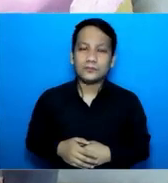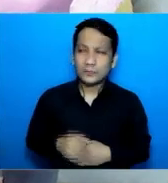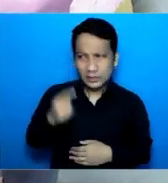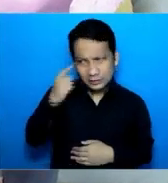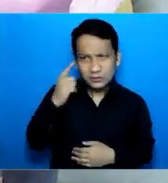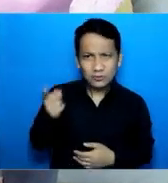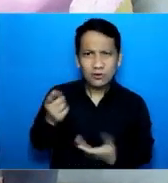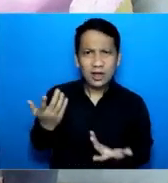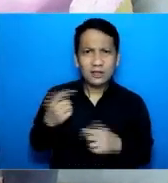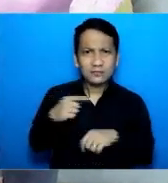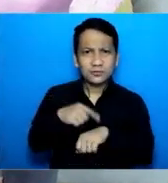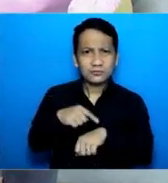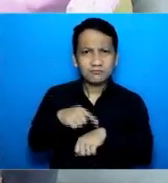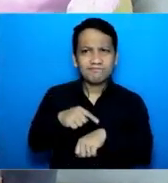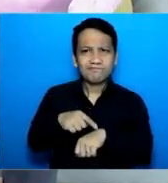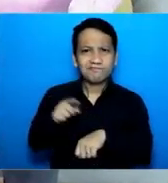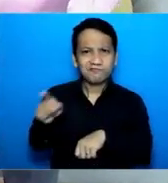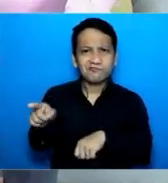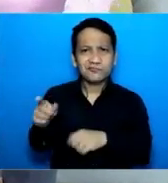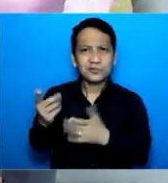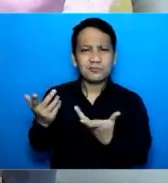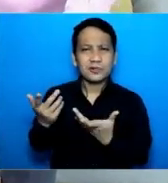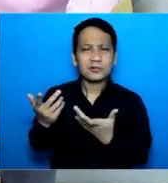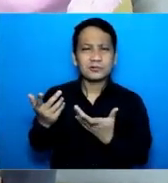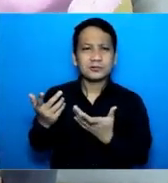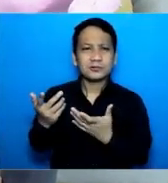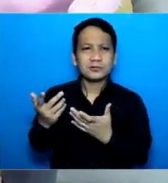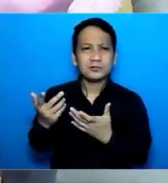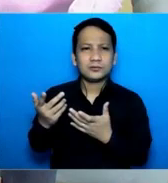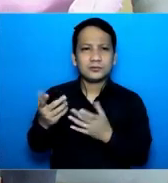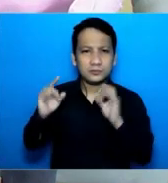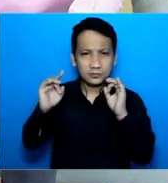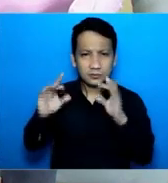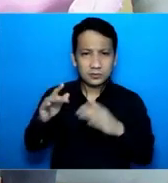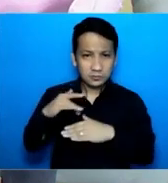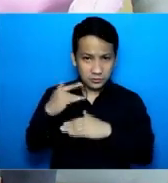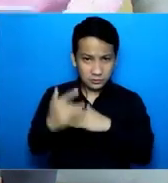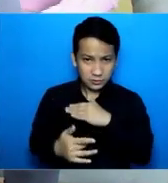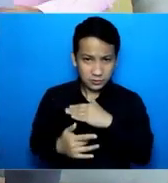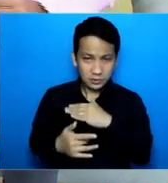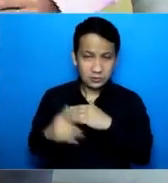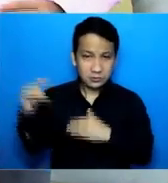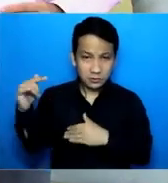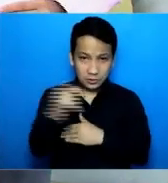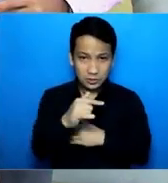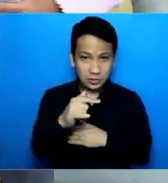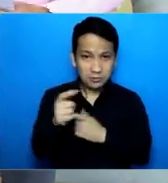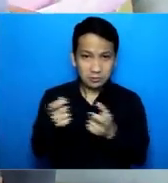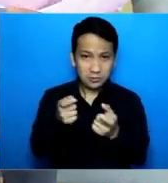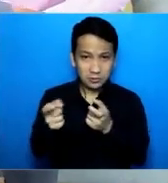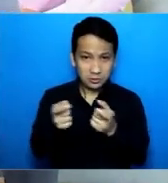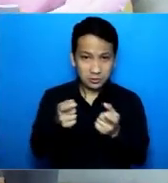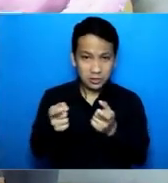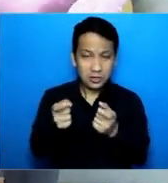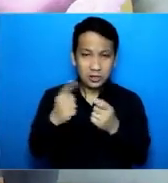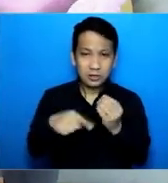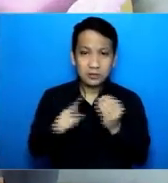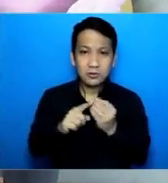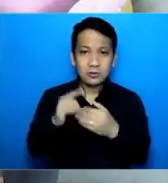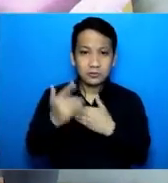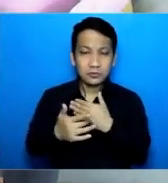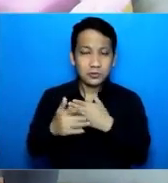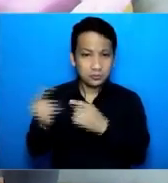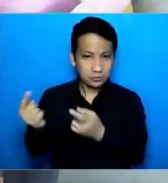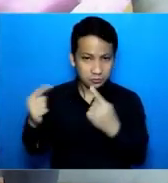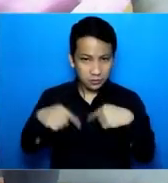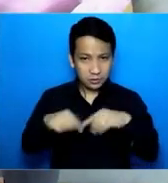ng pagpapatupad ng ban. Kasi di ba parang kung mas maaga mong gagawin yan, mas maagang mapipigilan yung posibleng pagkalat. At